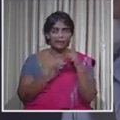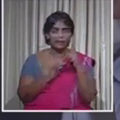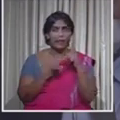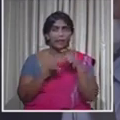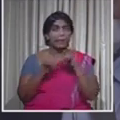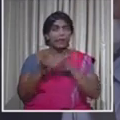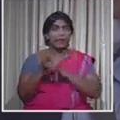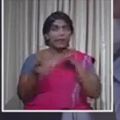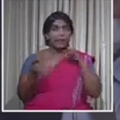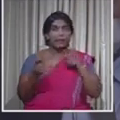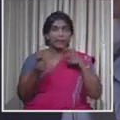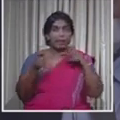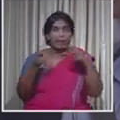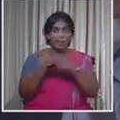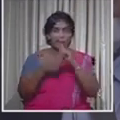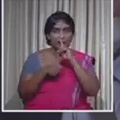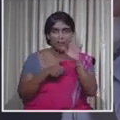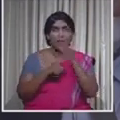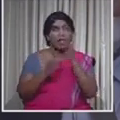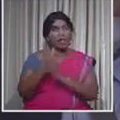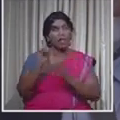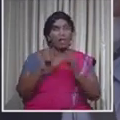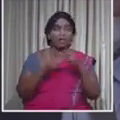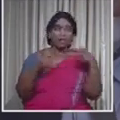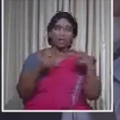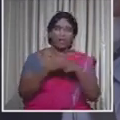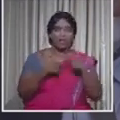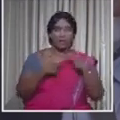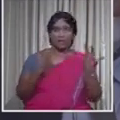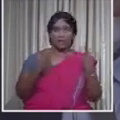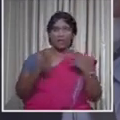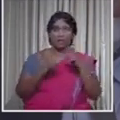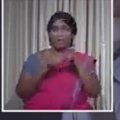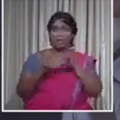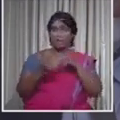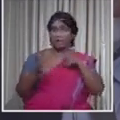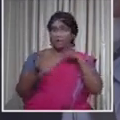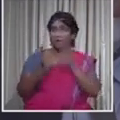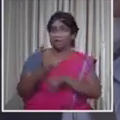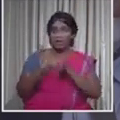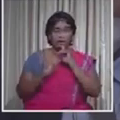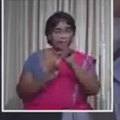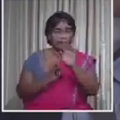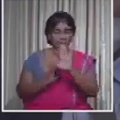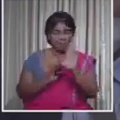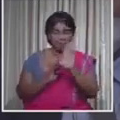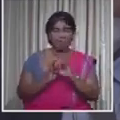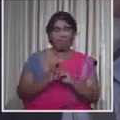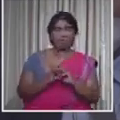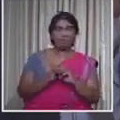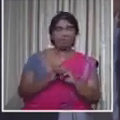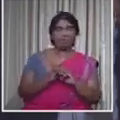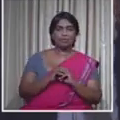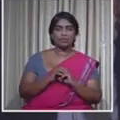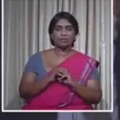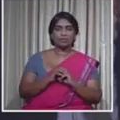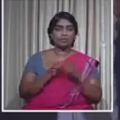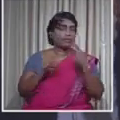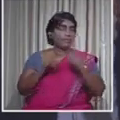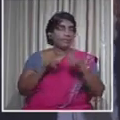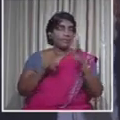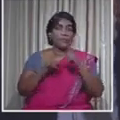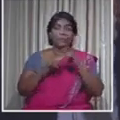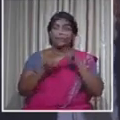ප්‍රාදේශීය ලේකම්ලගේ අපි කපන්නේ කිව්වේ නෑ. ඔබතුමාලා ඇමතිවරුන්ගේ අපේ කැපුවට කමක් නෑ. ප්‍රාදේශීය ලේකම්ලගේ කපන්නේ කියලා අපි කවුරුත් කියේ නෑ. එතකොට ඒ විතරක් නෙමෙයි